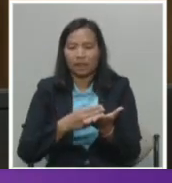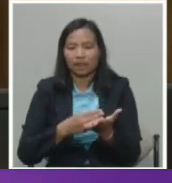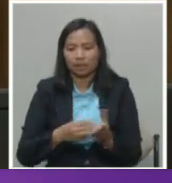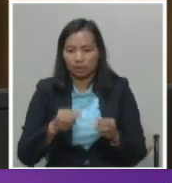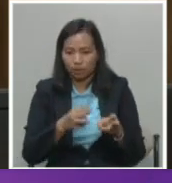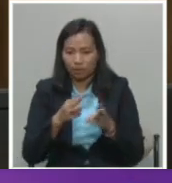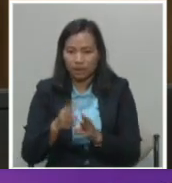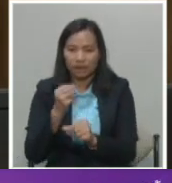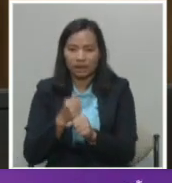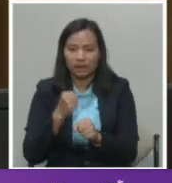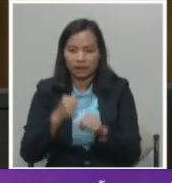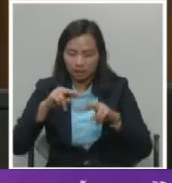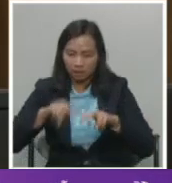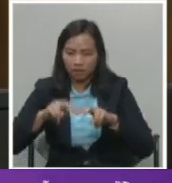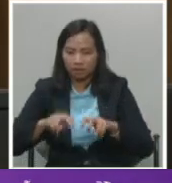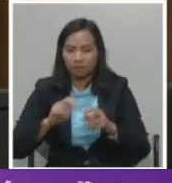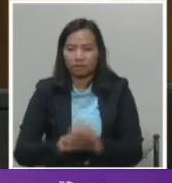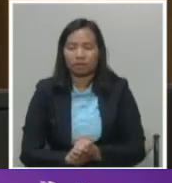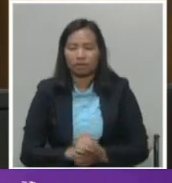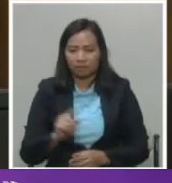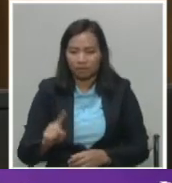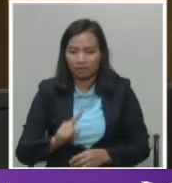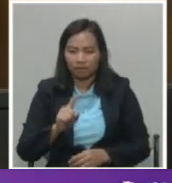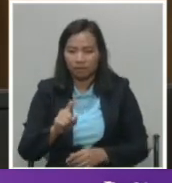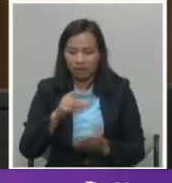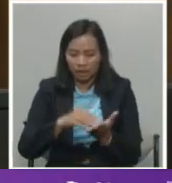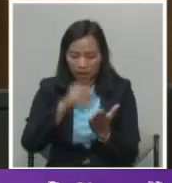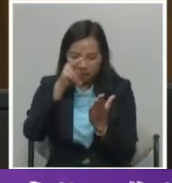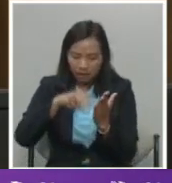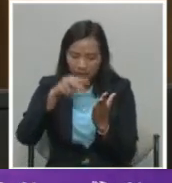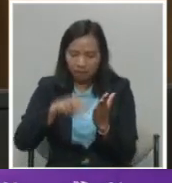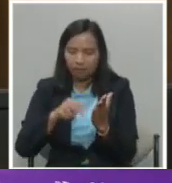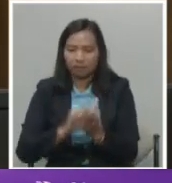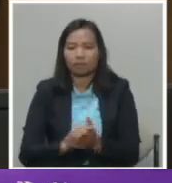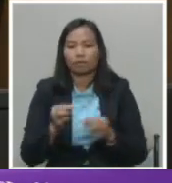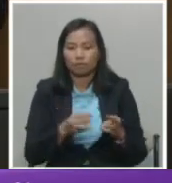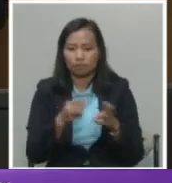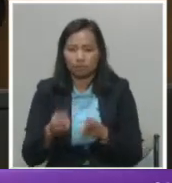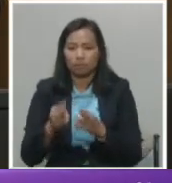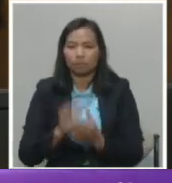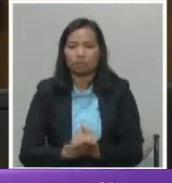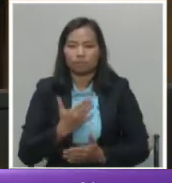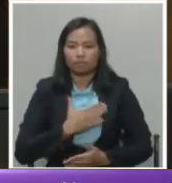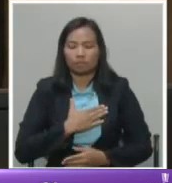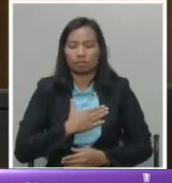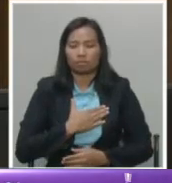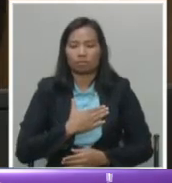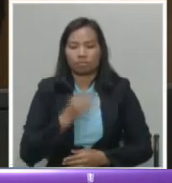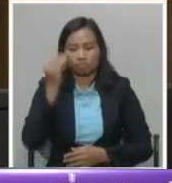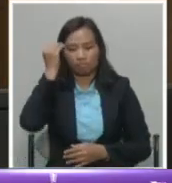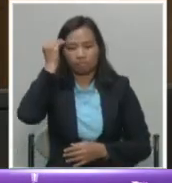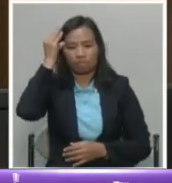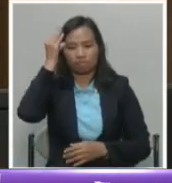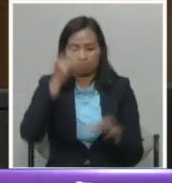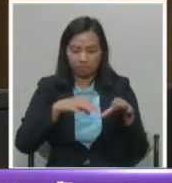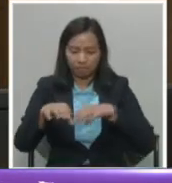มก็ศึกษาเอาเองเนี่ยแล้วนะก็ถามลูกน้องอ่านหนังสือบ้างอะไรบ้างก็เนี่ยหลักการกว้างๆที่ผมควรจะรู้นะเพื่อจะบ